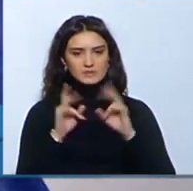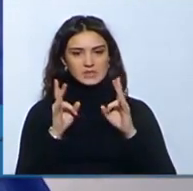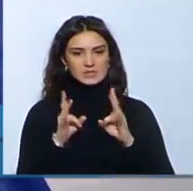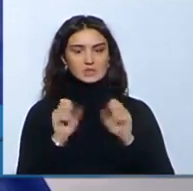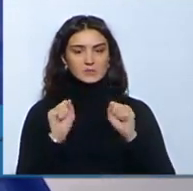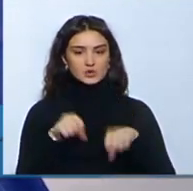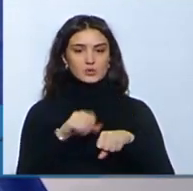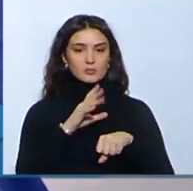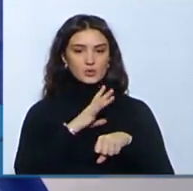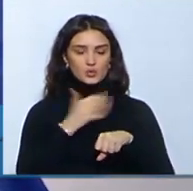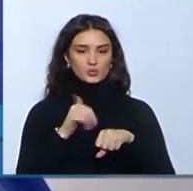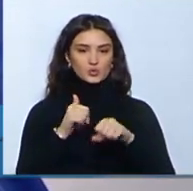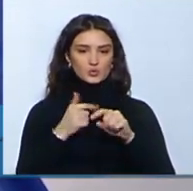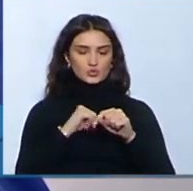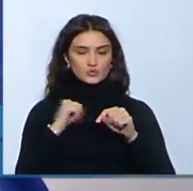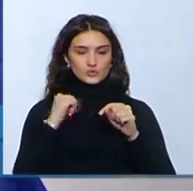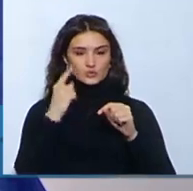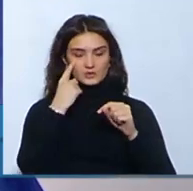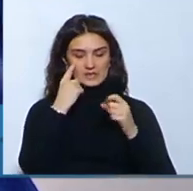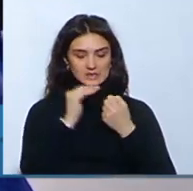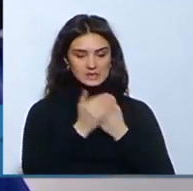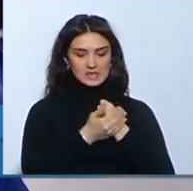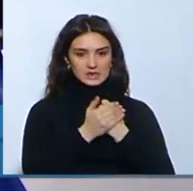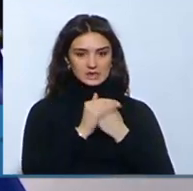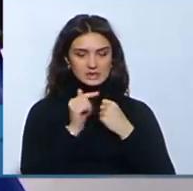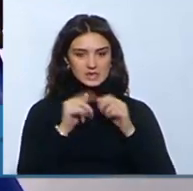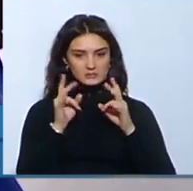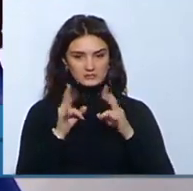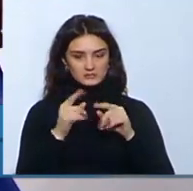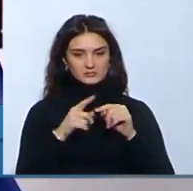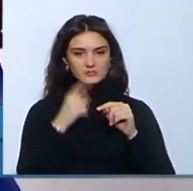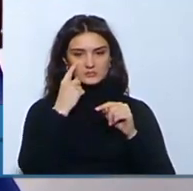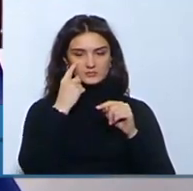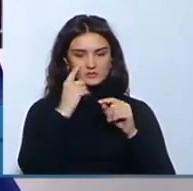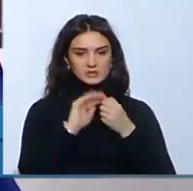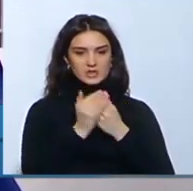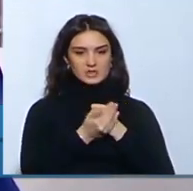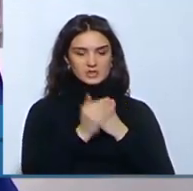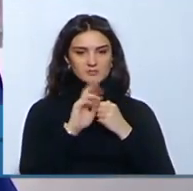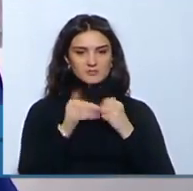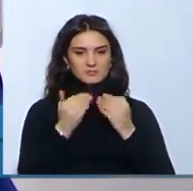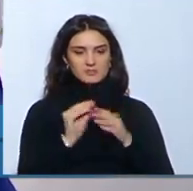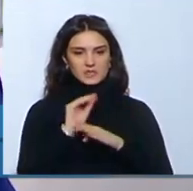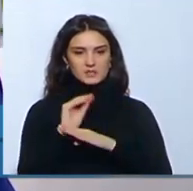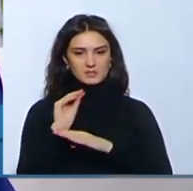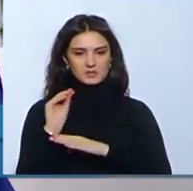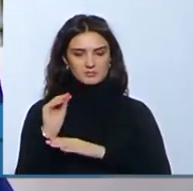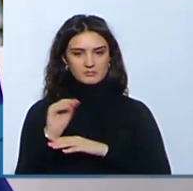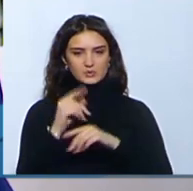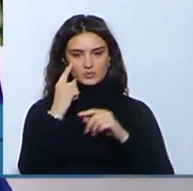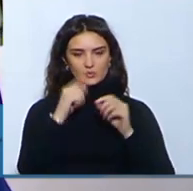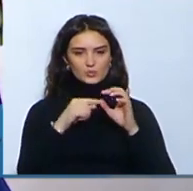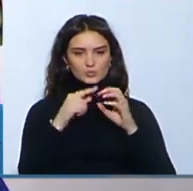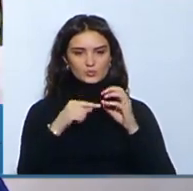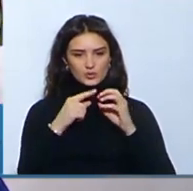დაზიანება შეიძლება მოხდეს როგორც თვითონ თვალის კაკლის ოპტიკური ნაწილის, ასევე თვალის კაკლის გარსების და მისი დანამატების. ეს არის